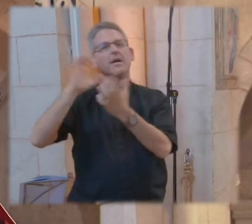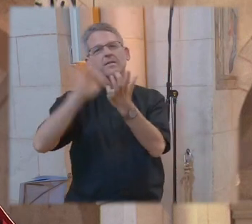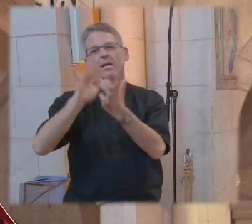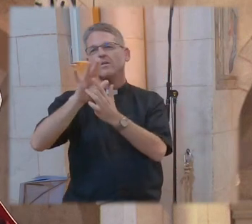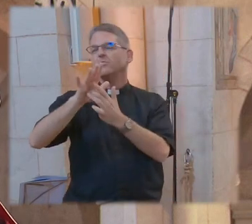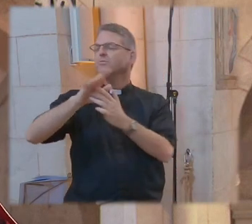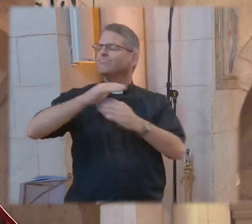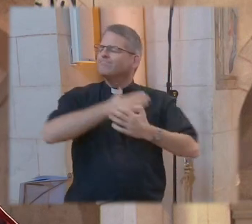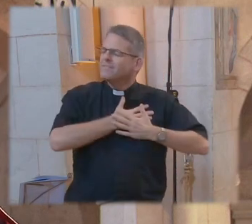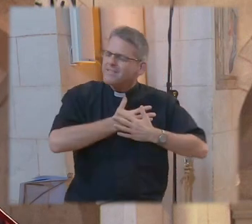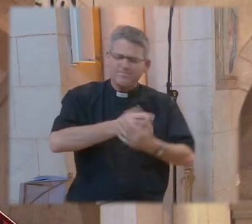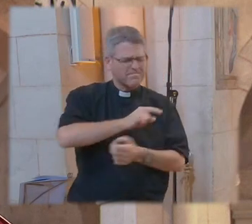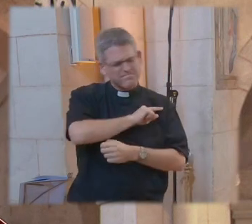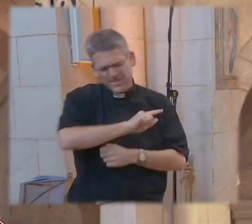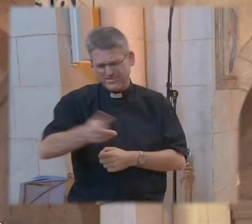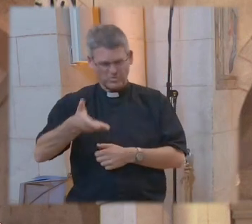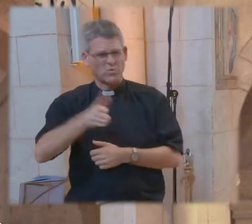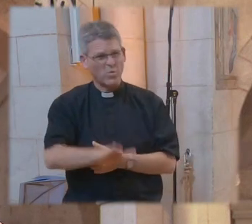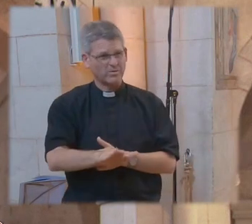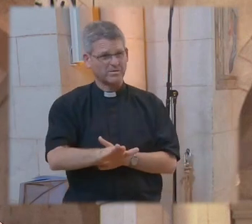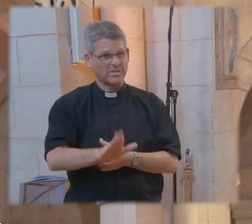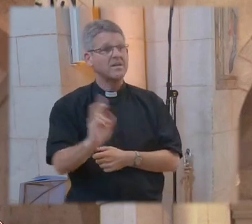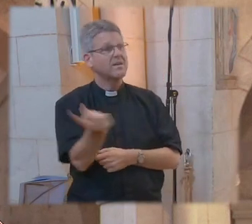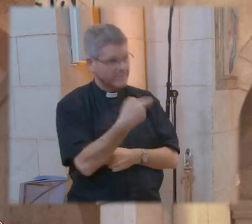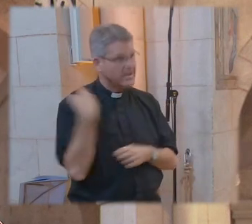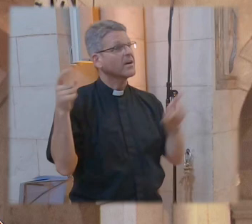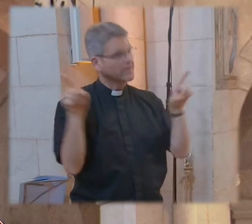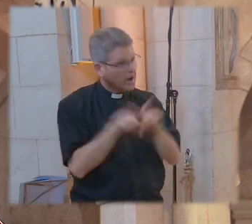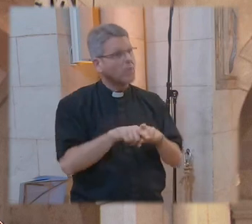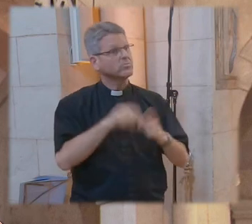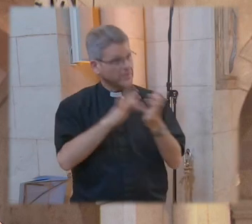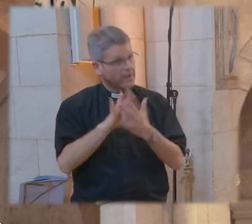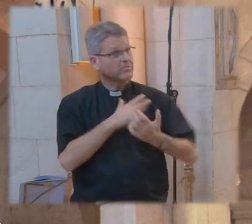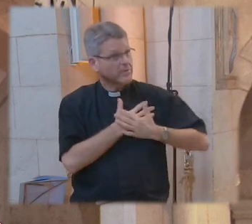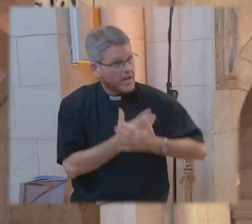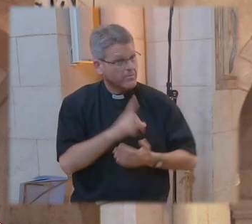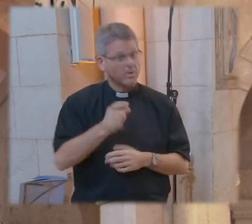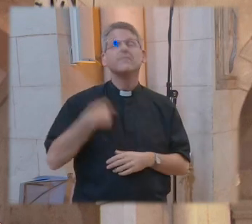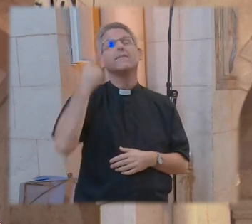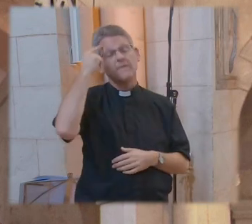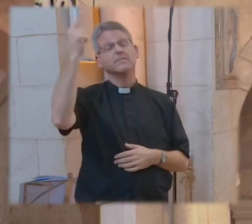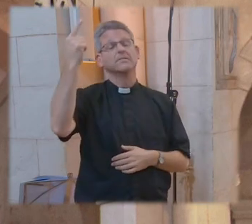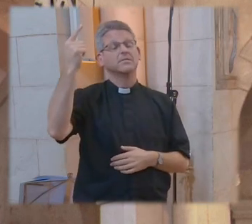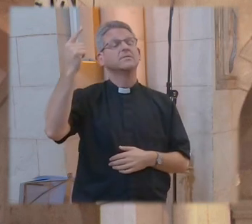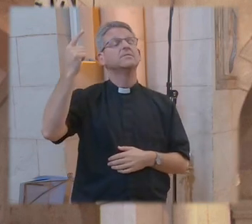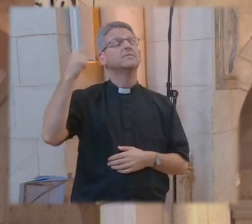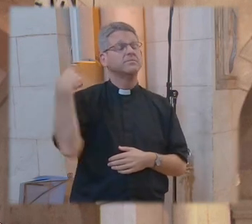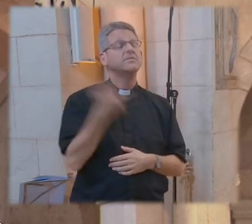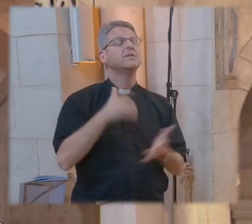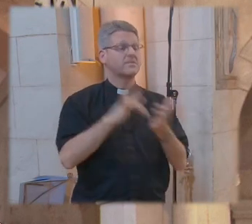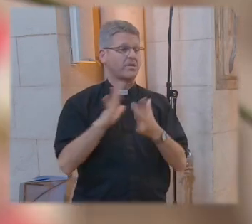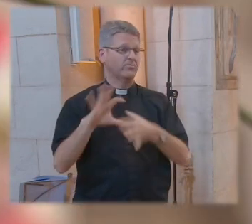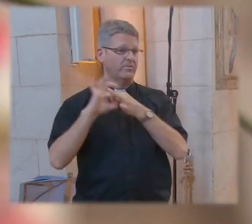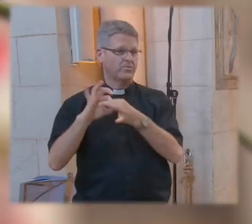Christus geliebt ist, der darf sich wirklich geliebt wissen und über dieses Werk der Erlösung froh